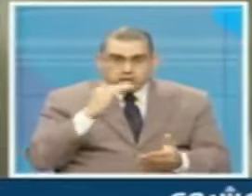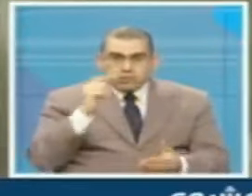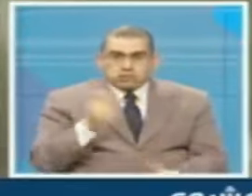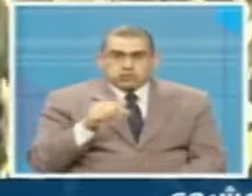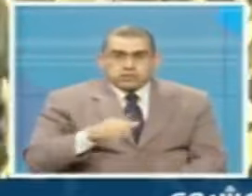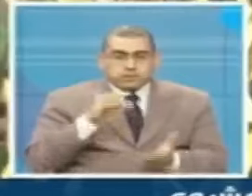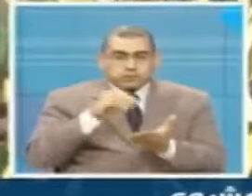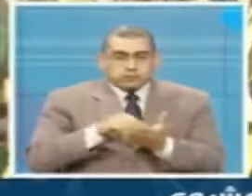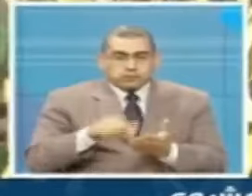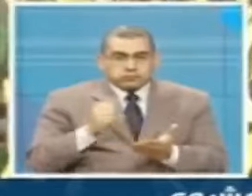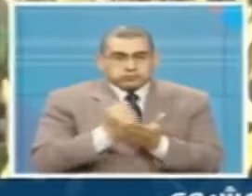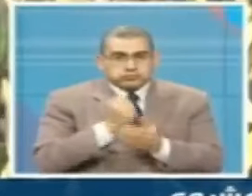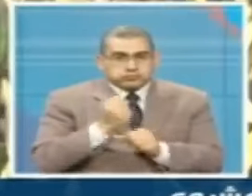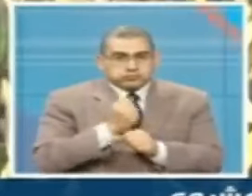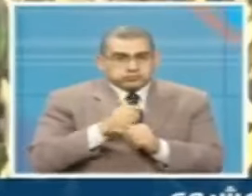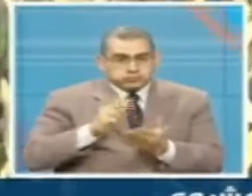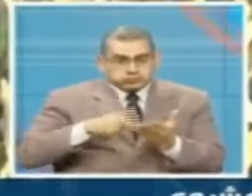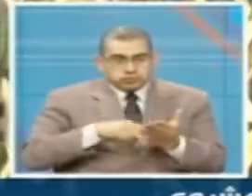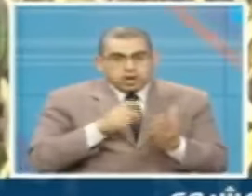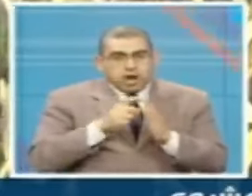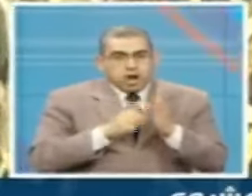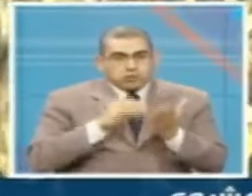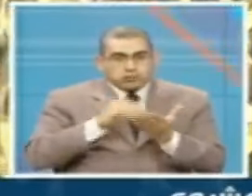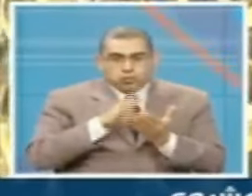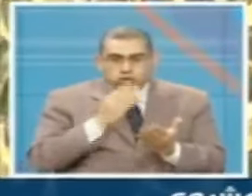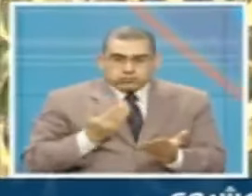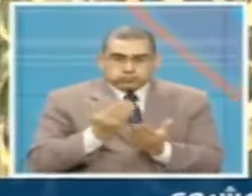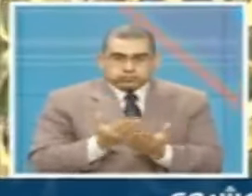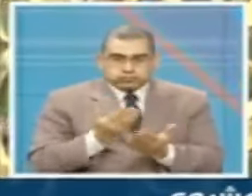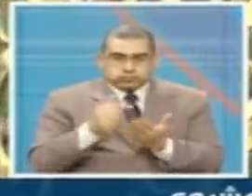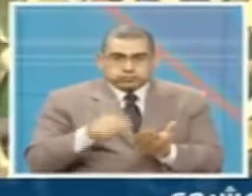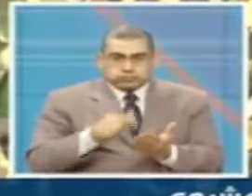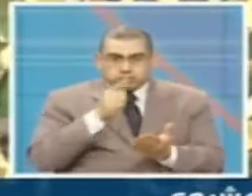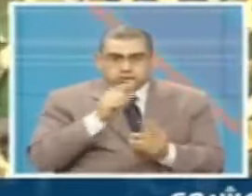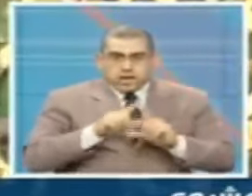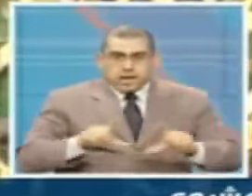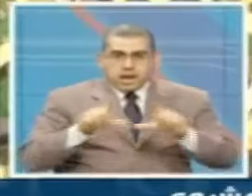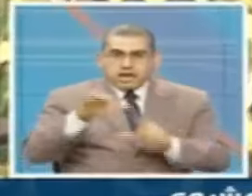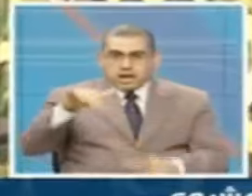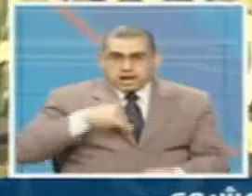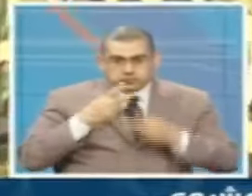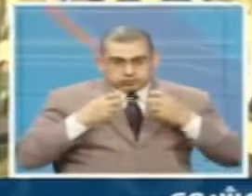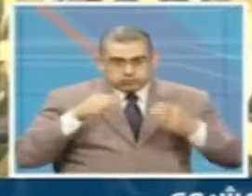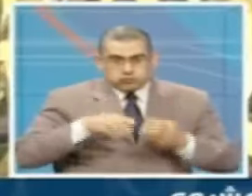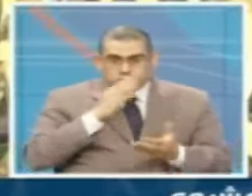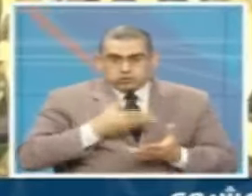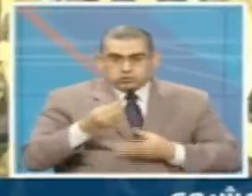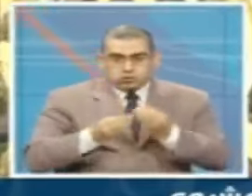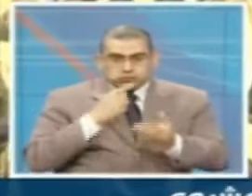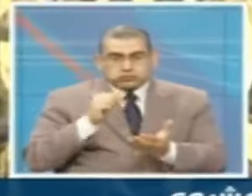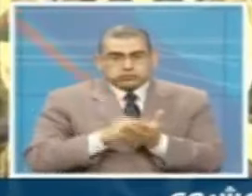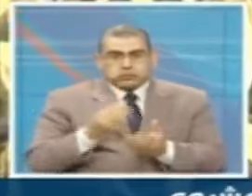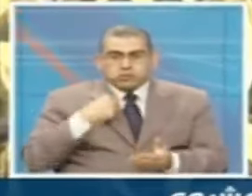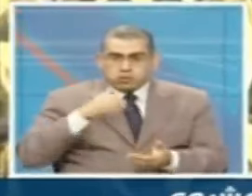بدأنا الإجراءات من البداية قانونيا بورق، جت لجنة وخدوا الورق مننا وسلمونا